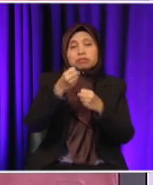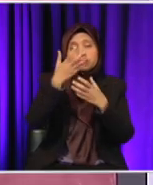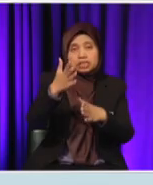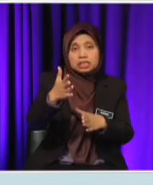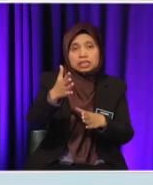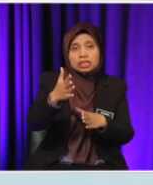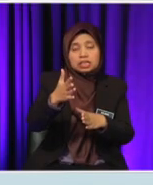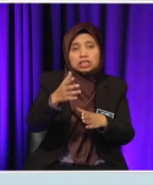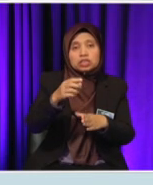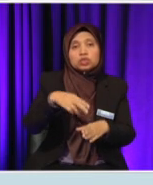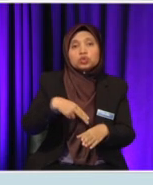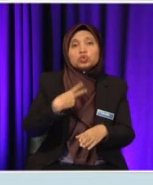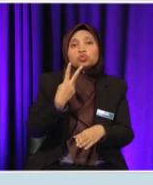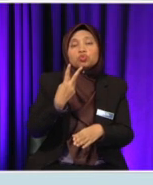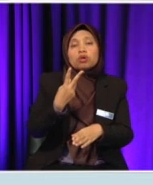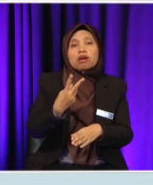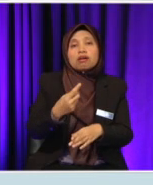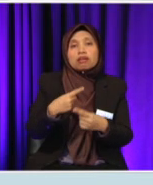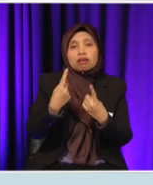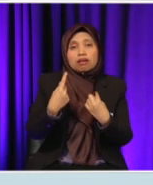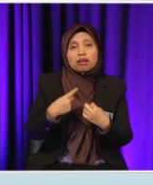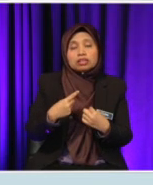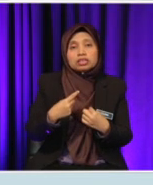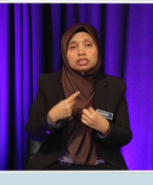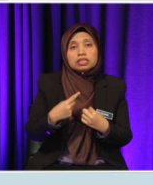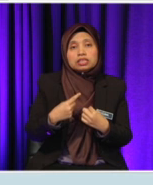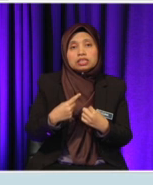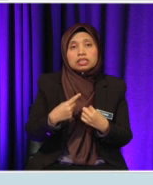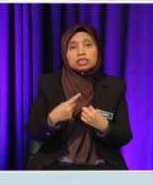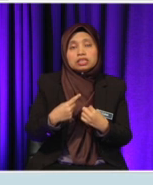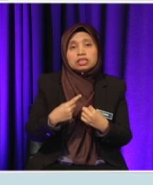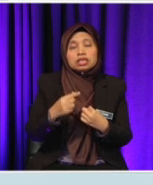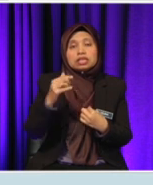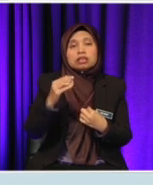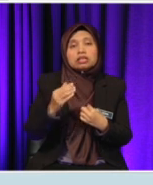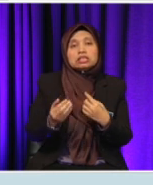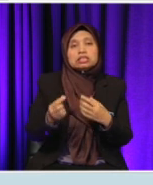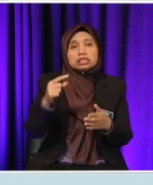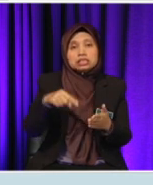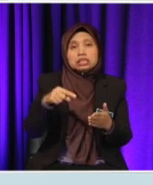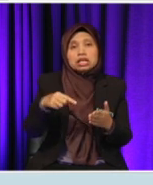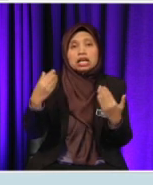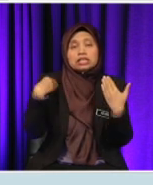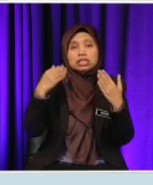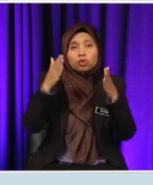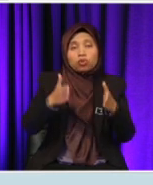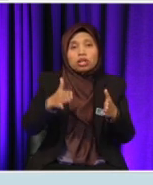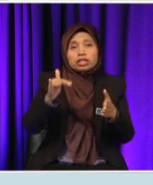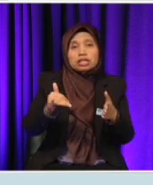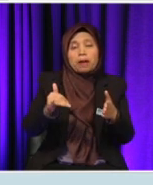seorang Hakim itu dilihat agak keterlaluan makanya di sini ada pihak yang